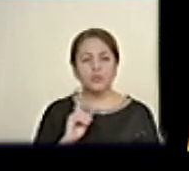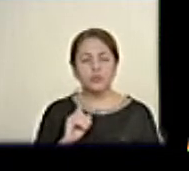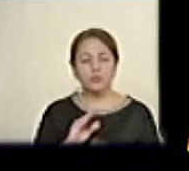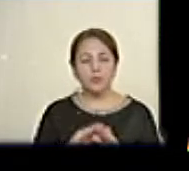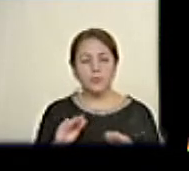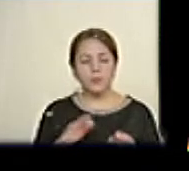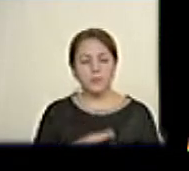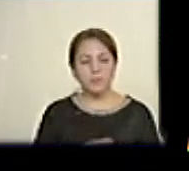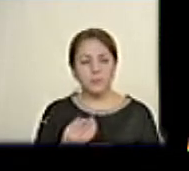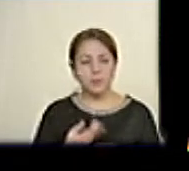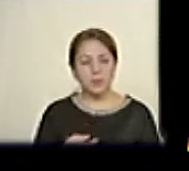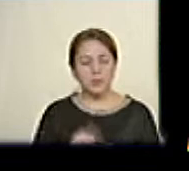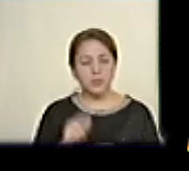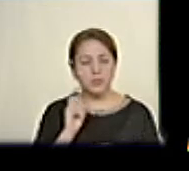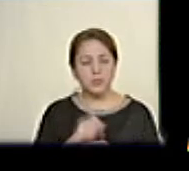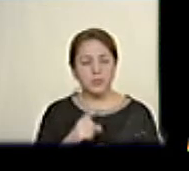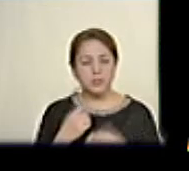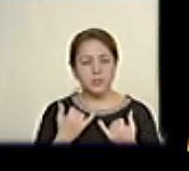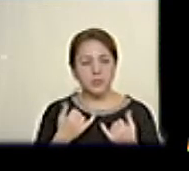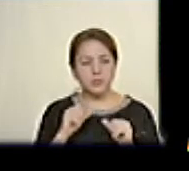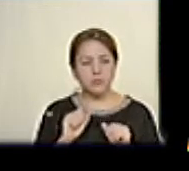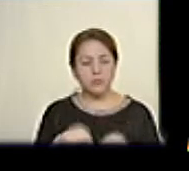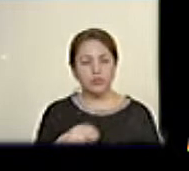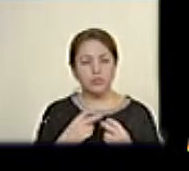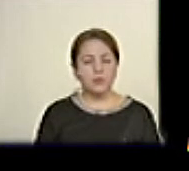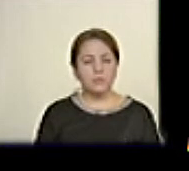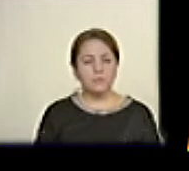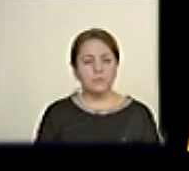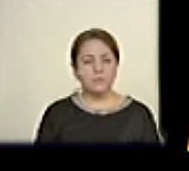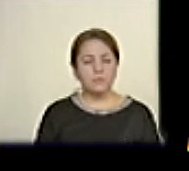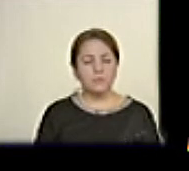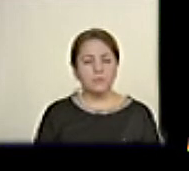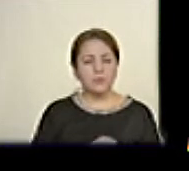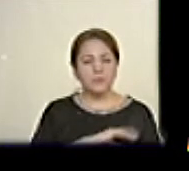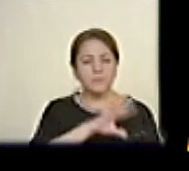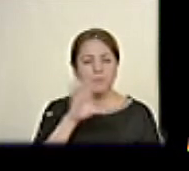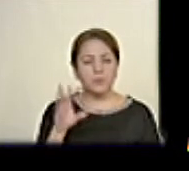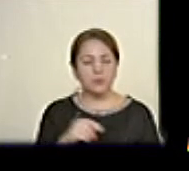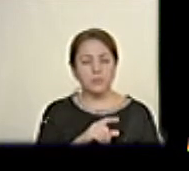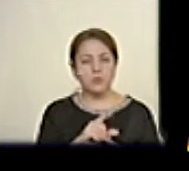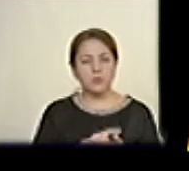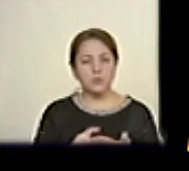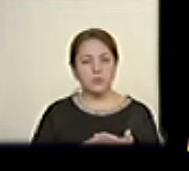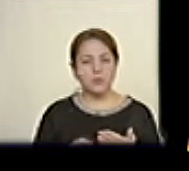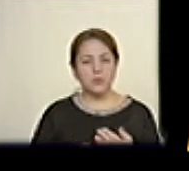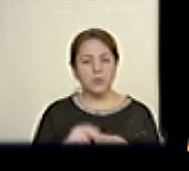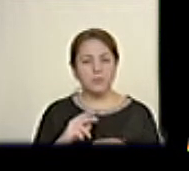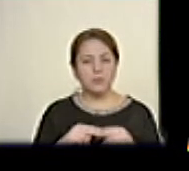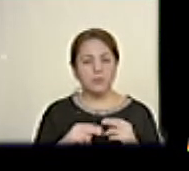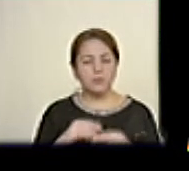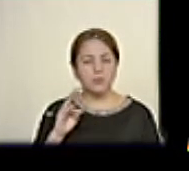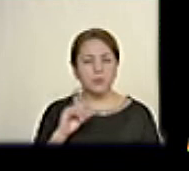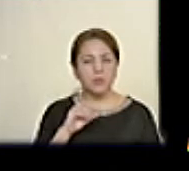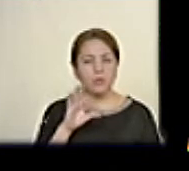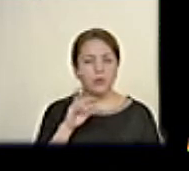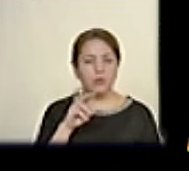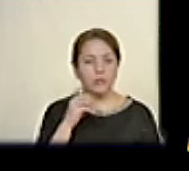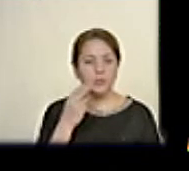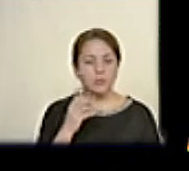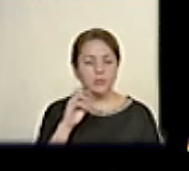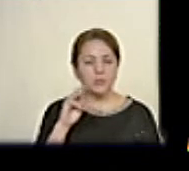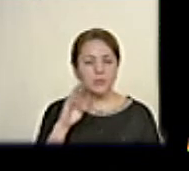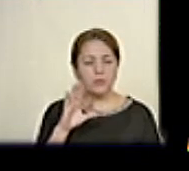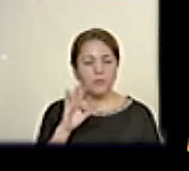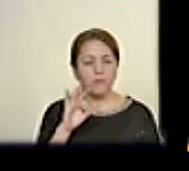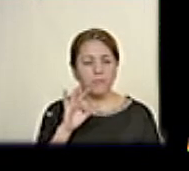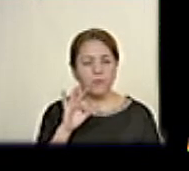справились с заданием? А теперь давайте проверим. Все стихотворение построено на олицетворении